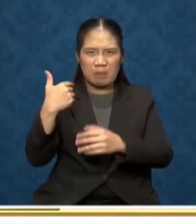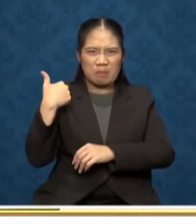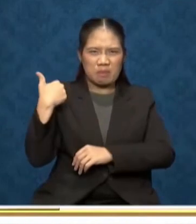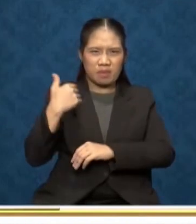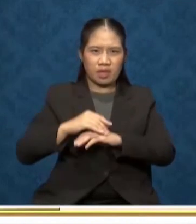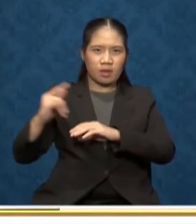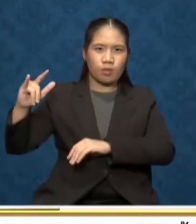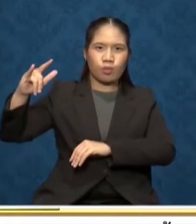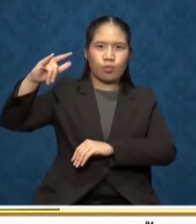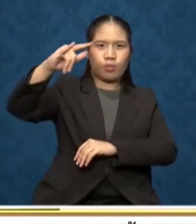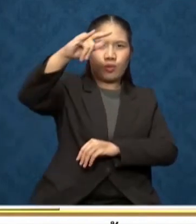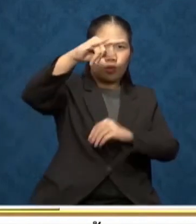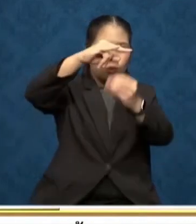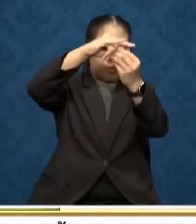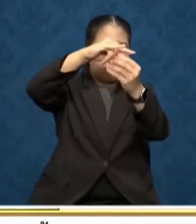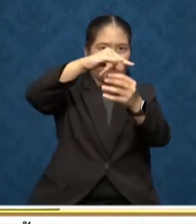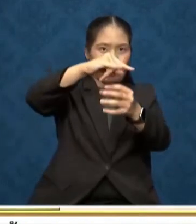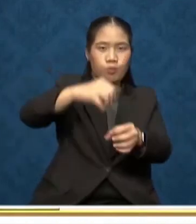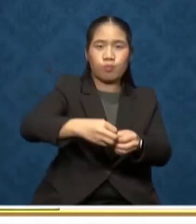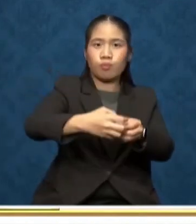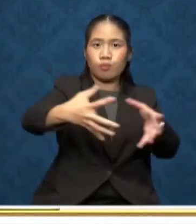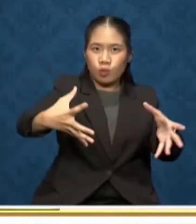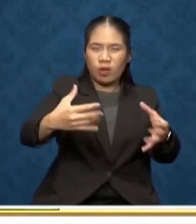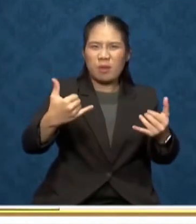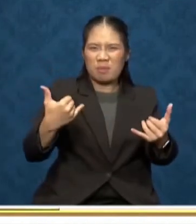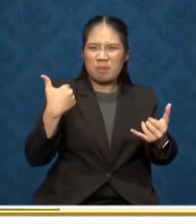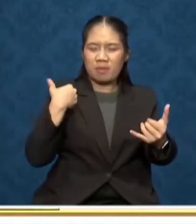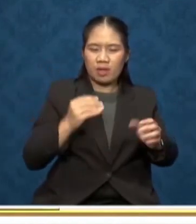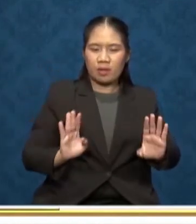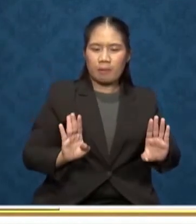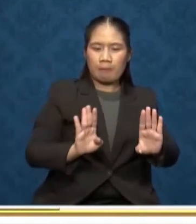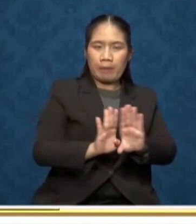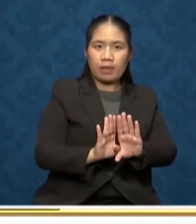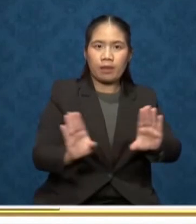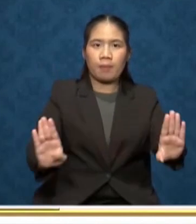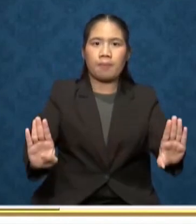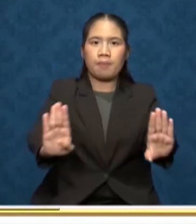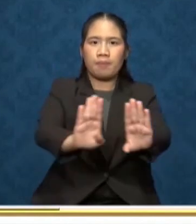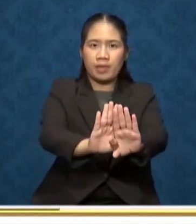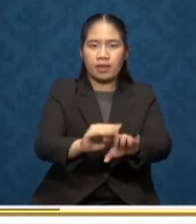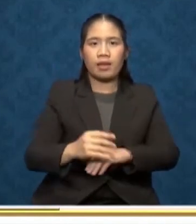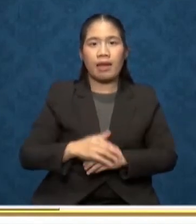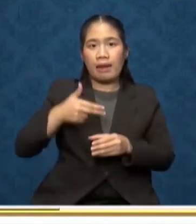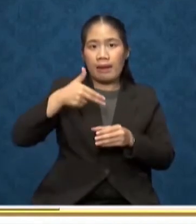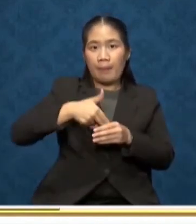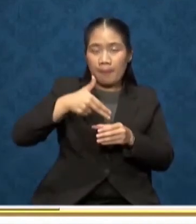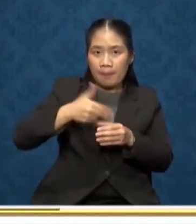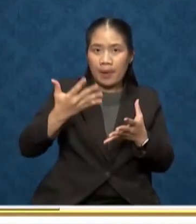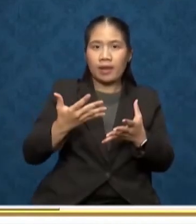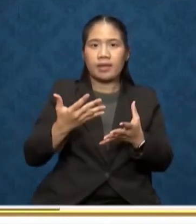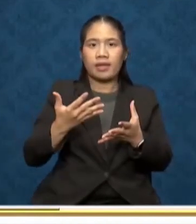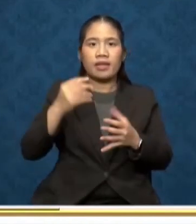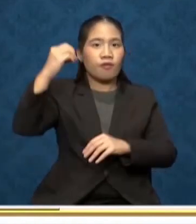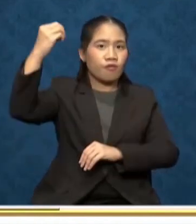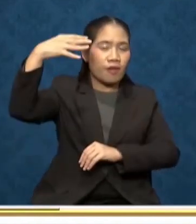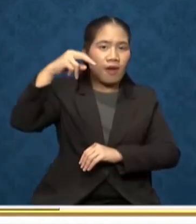ศที่มเปาหมายที่กลม Hamas รมทงปิดล้อมฉนกาซ่าสั่งตัดการส่งไฟฟ้า และกส่งน้มน เชื่เพรงใหแกพื้นทบิเรยน